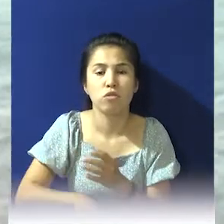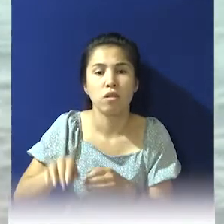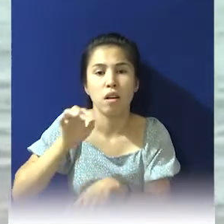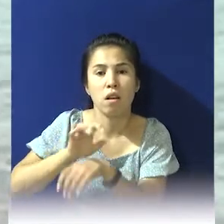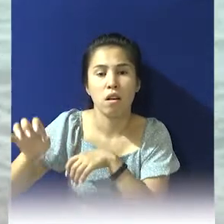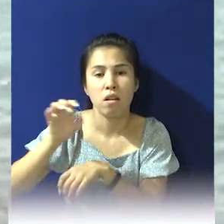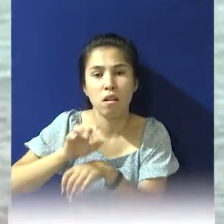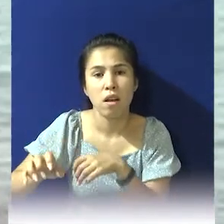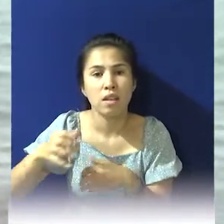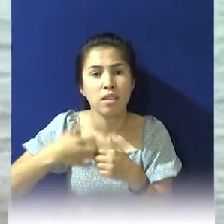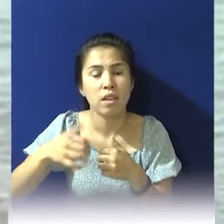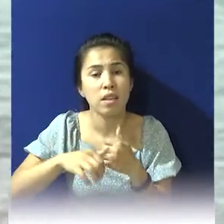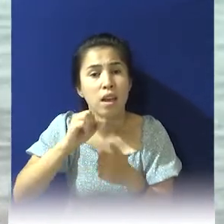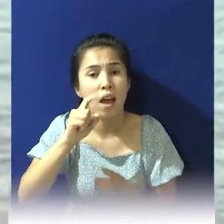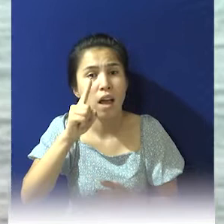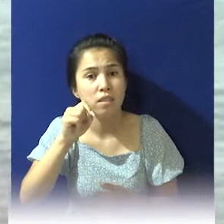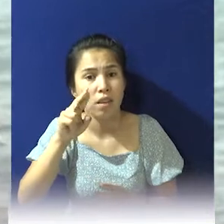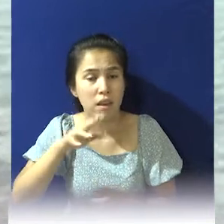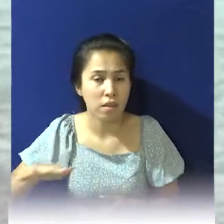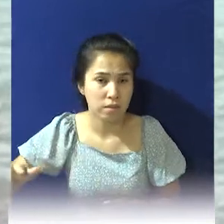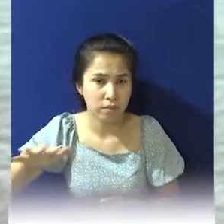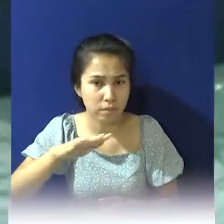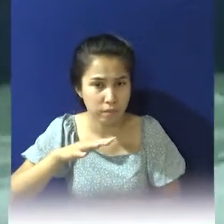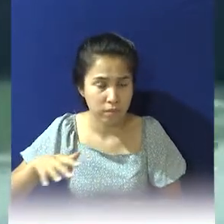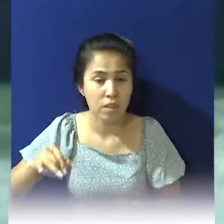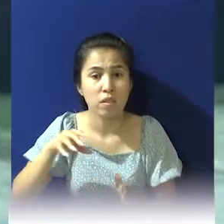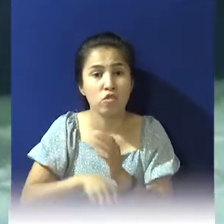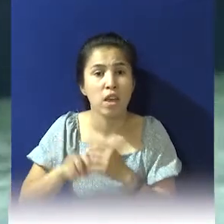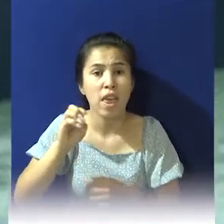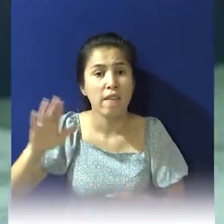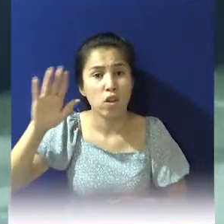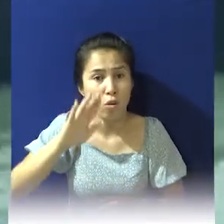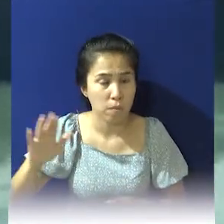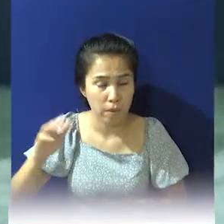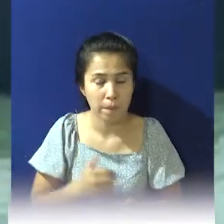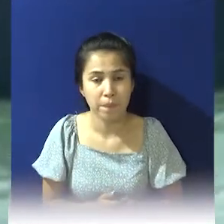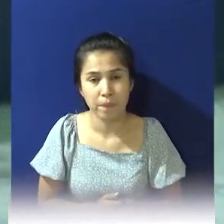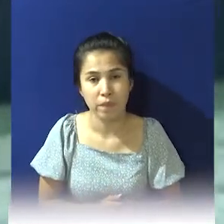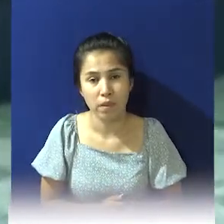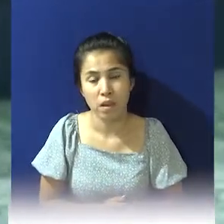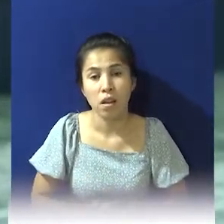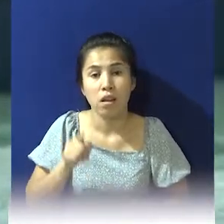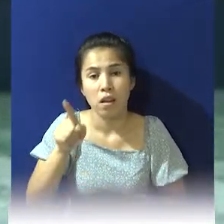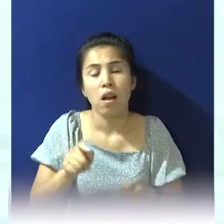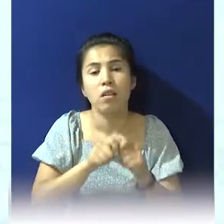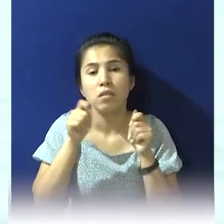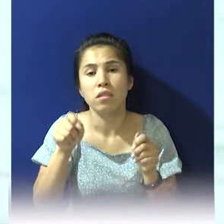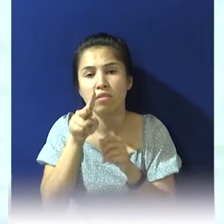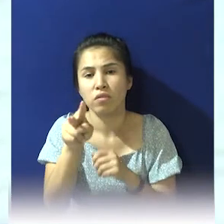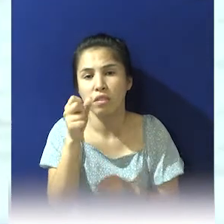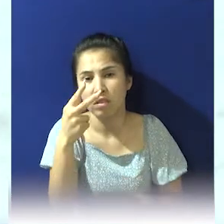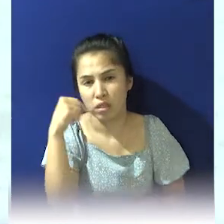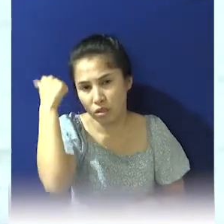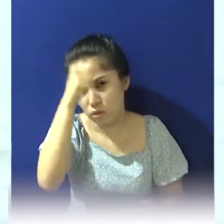всем современным требованиям. К примеру, база отдыха «Барковская». По словам администрации, для людей здесь создаются все условия, да и